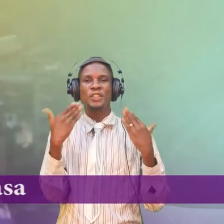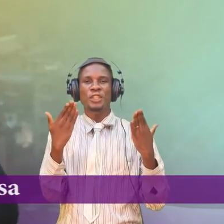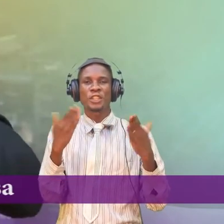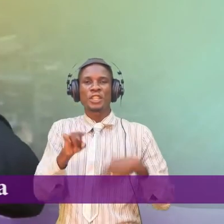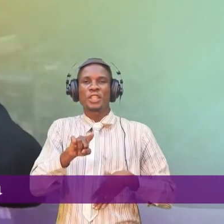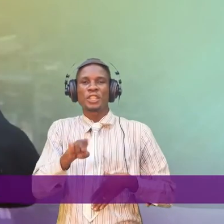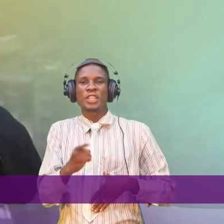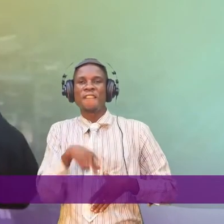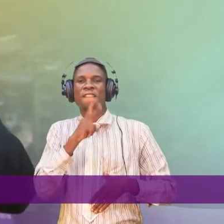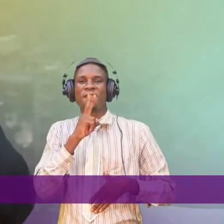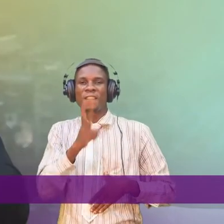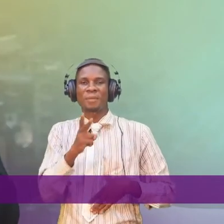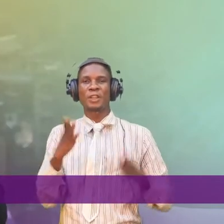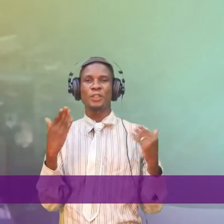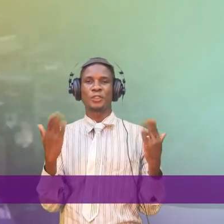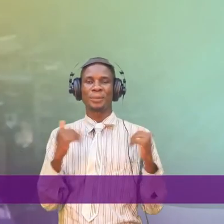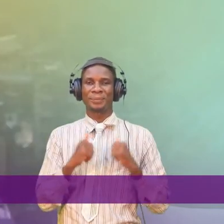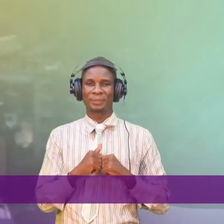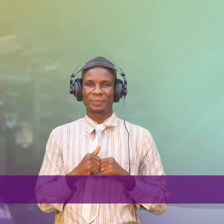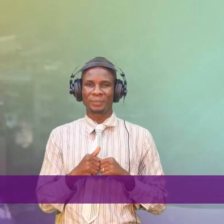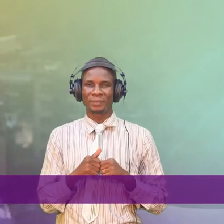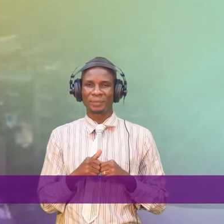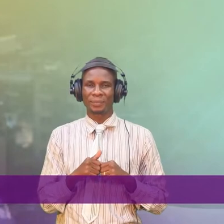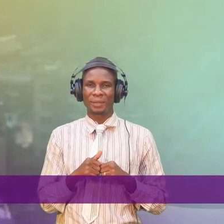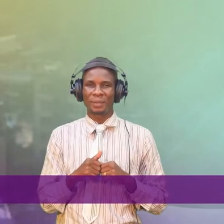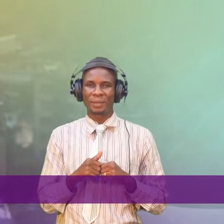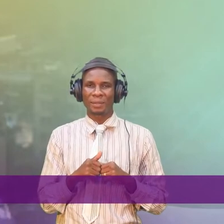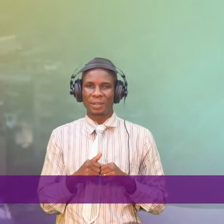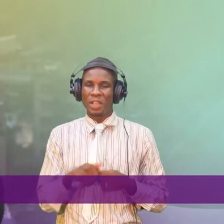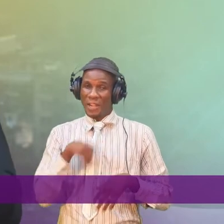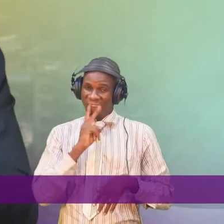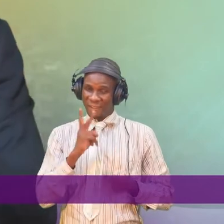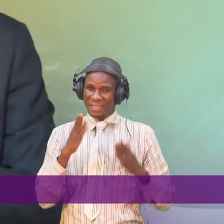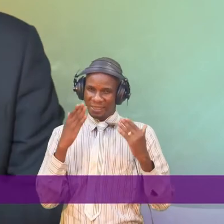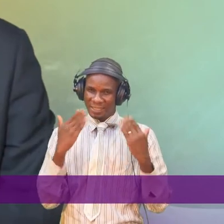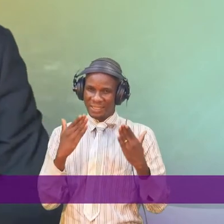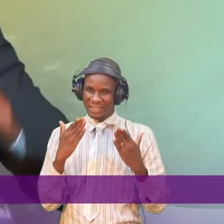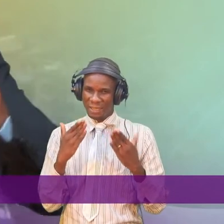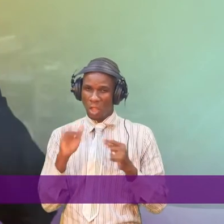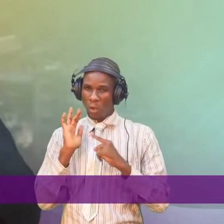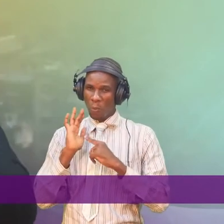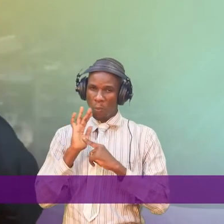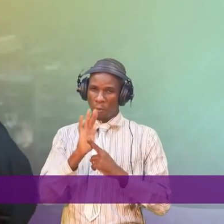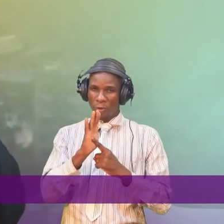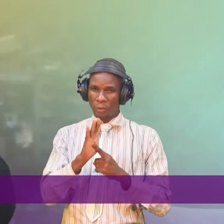jambo la muhimu ni kujua Mungu ni nani kwa kweli. Mungu wa ukweli